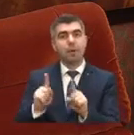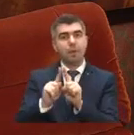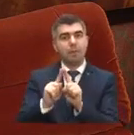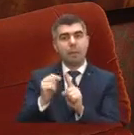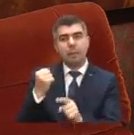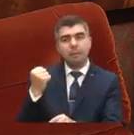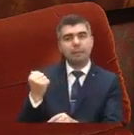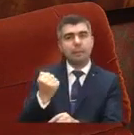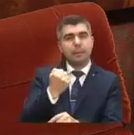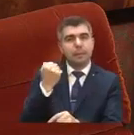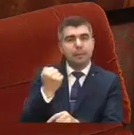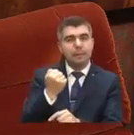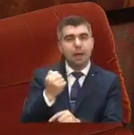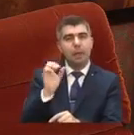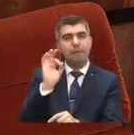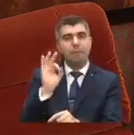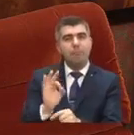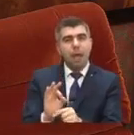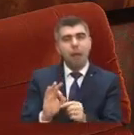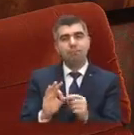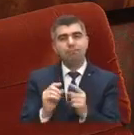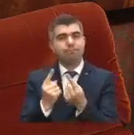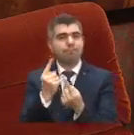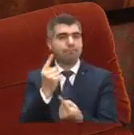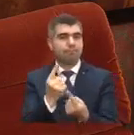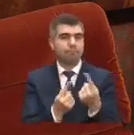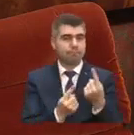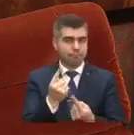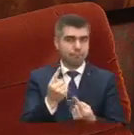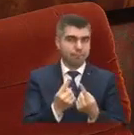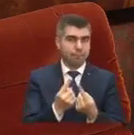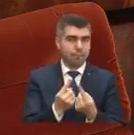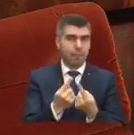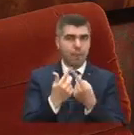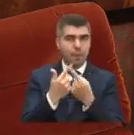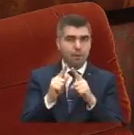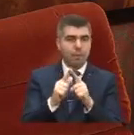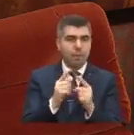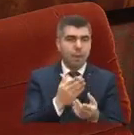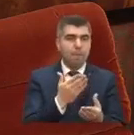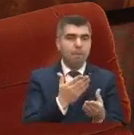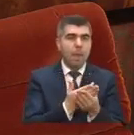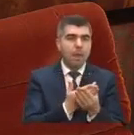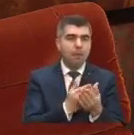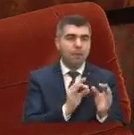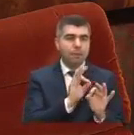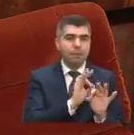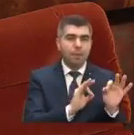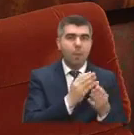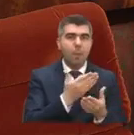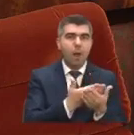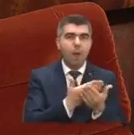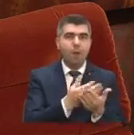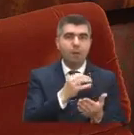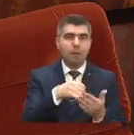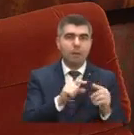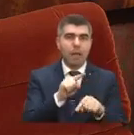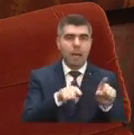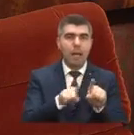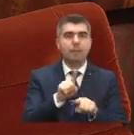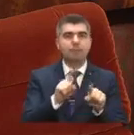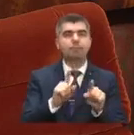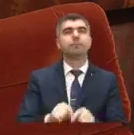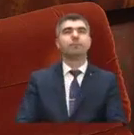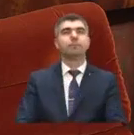التاخر في الحالات اقول الحالات العاديه، لان هناك حالات استثنائيه مرتبطه بعدم استكمال الملفات وغيرها، هذه هي اللي تتكون فيها بعض الاشكالات. وفي